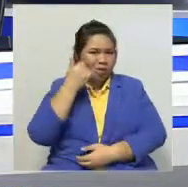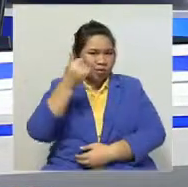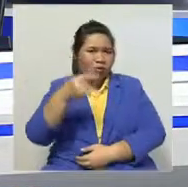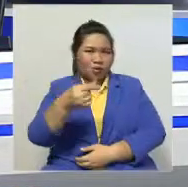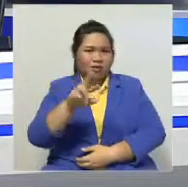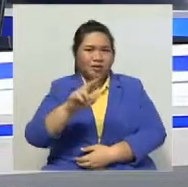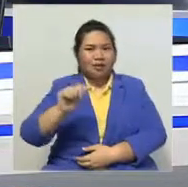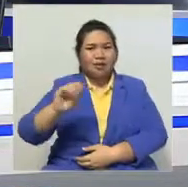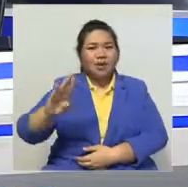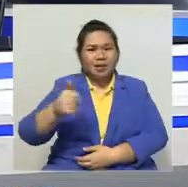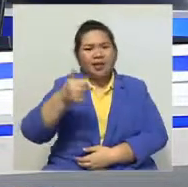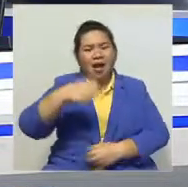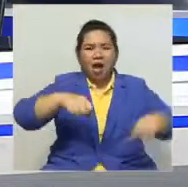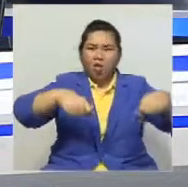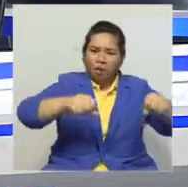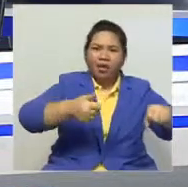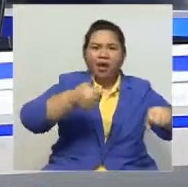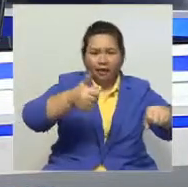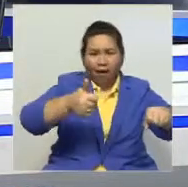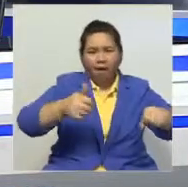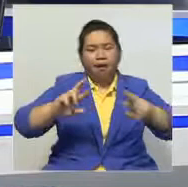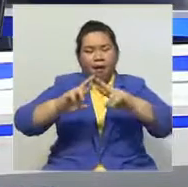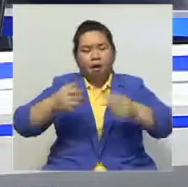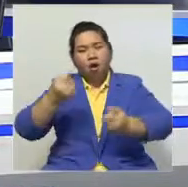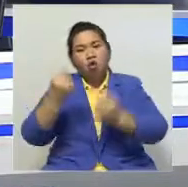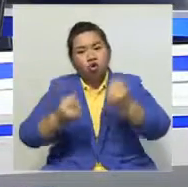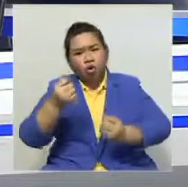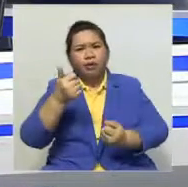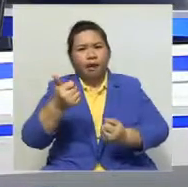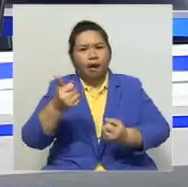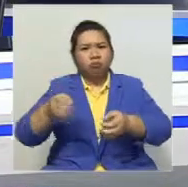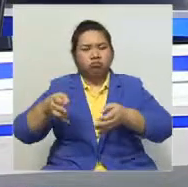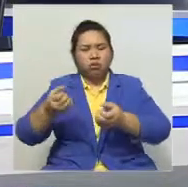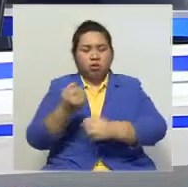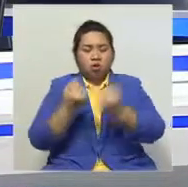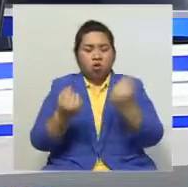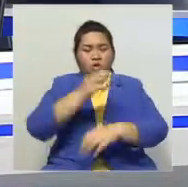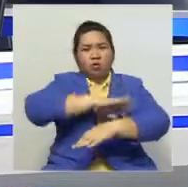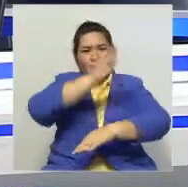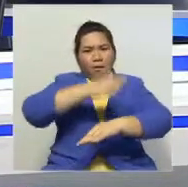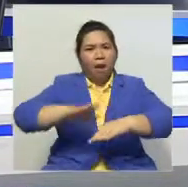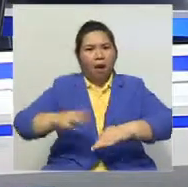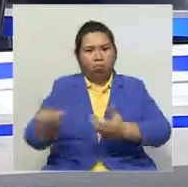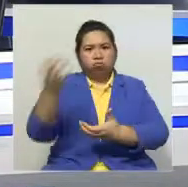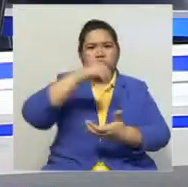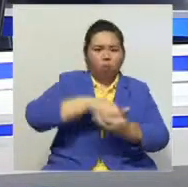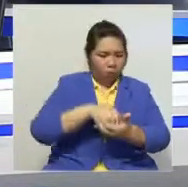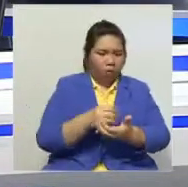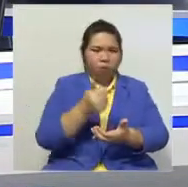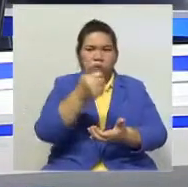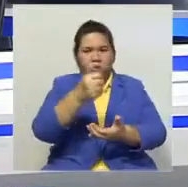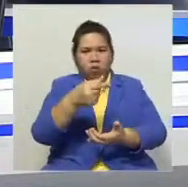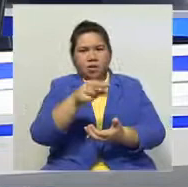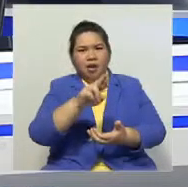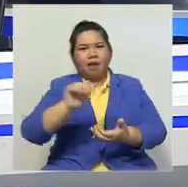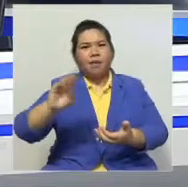ได้หมดเขามีทั้งมอเตอร์ไซค์ส่งของให้มีทั้งรถยนต์และมีรถกระบะด้วย ซุปเปอร์แอปเลยนะ ใช่เป็น